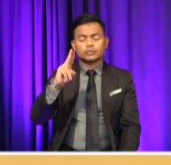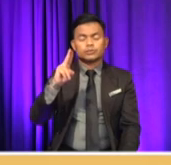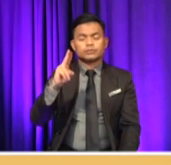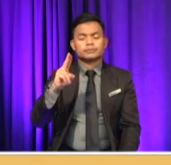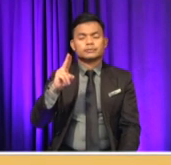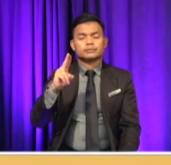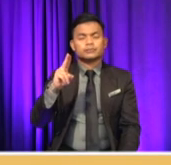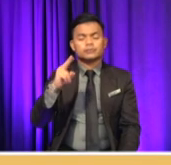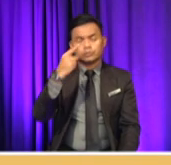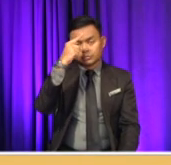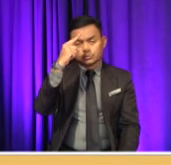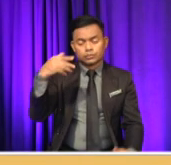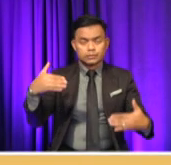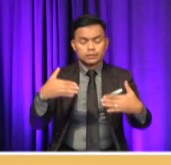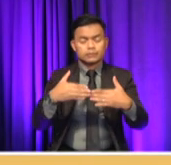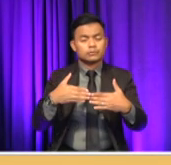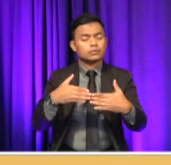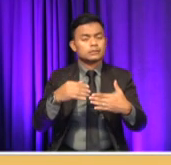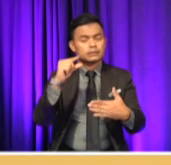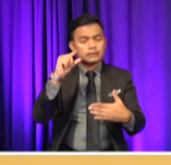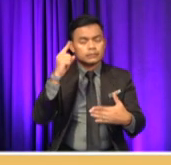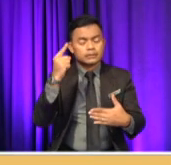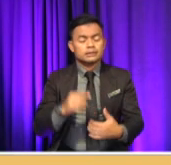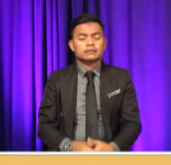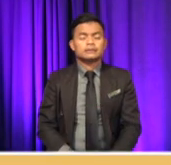sementara ataupun sambungan kekar berdasarkan